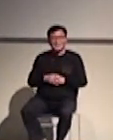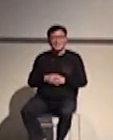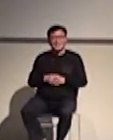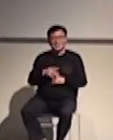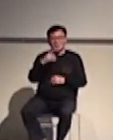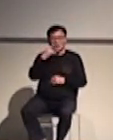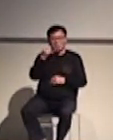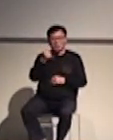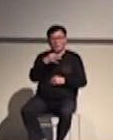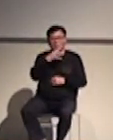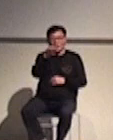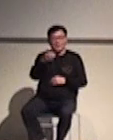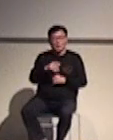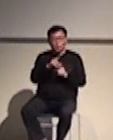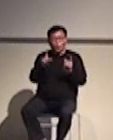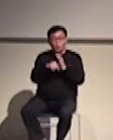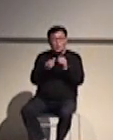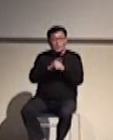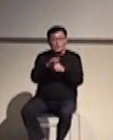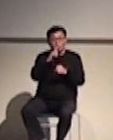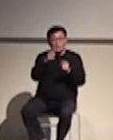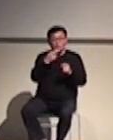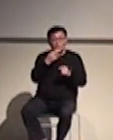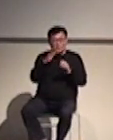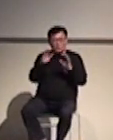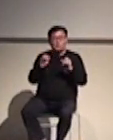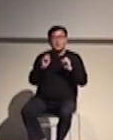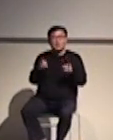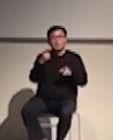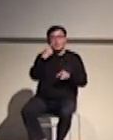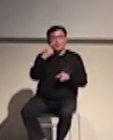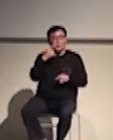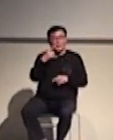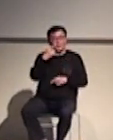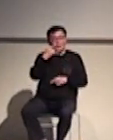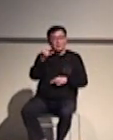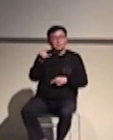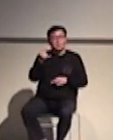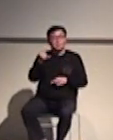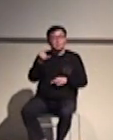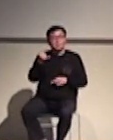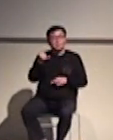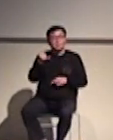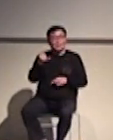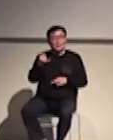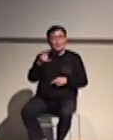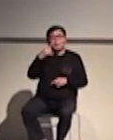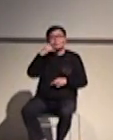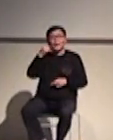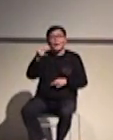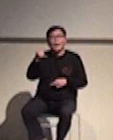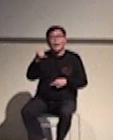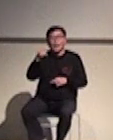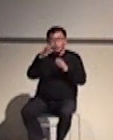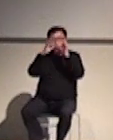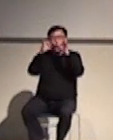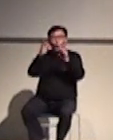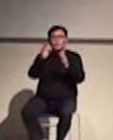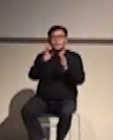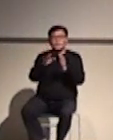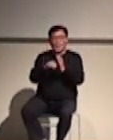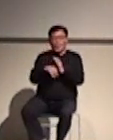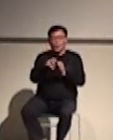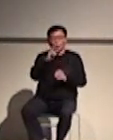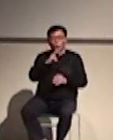아니 평소에 사랑한다는 네. 말 못했다고 아 사랑한다 아, 엄마가 엄마 사랑합니다